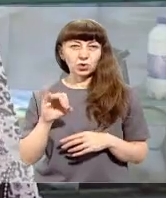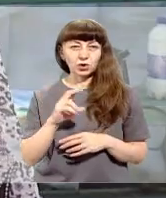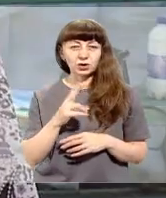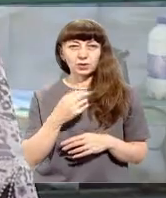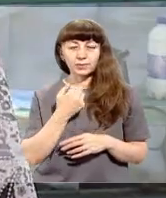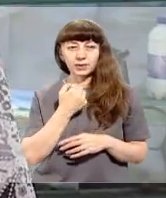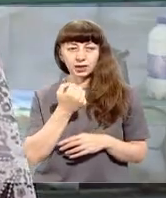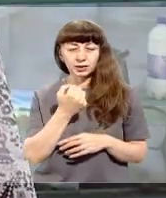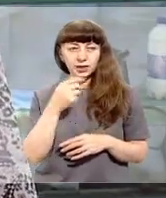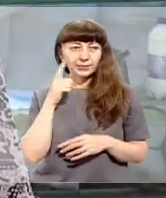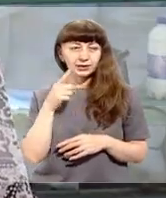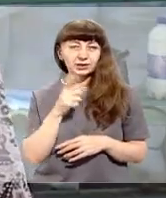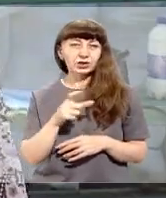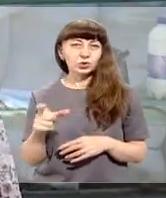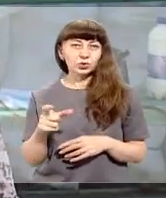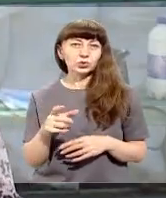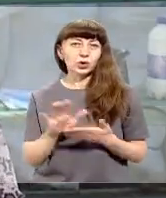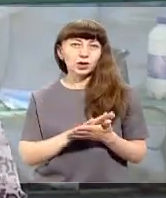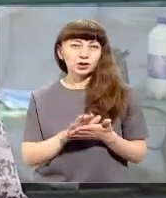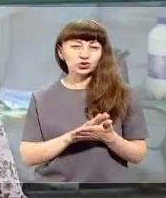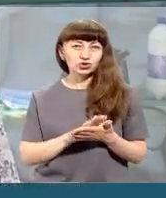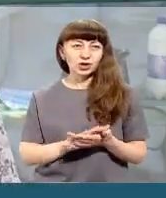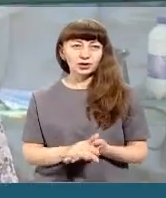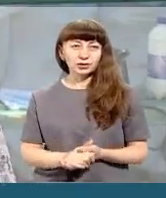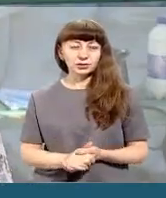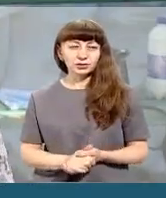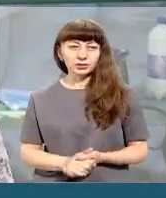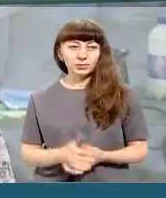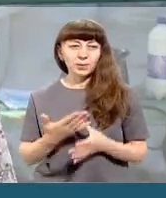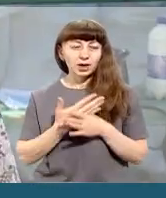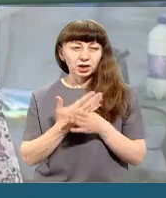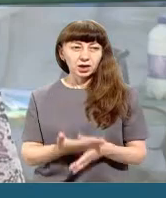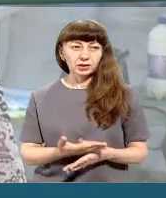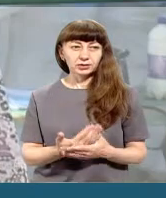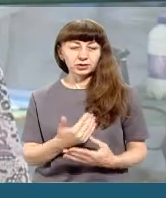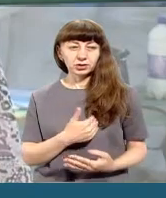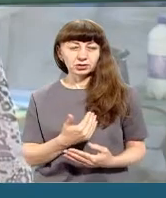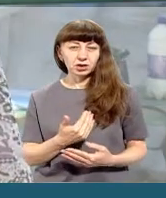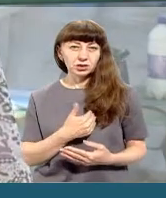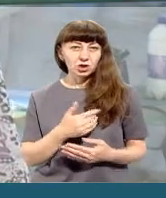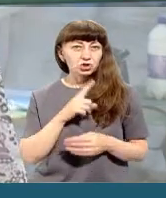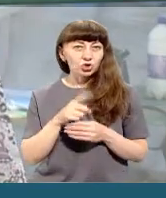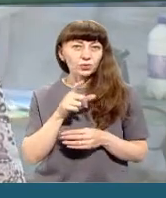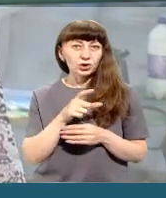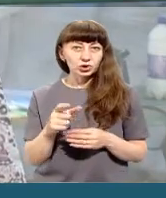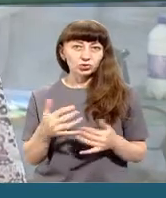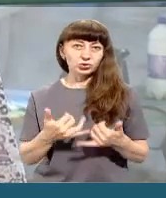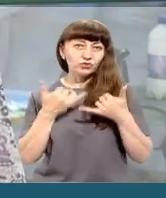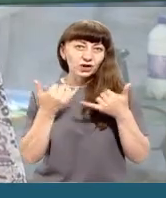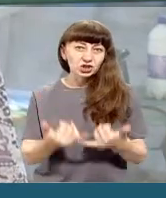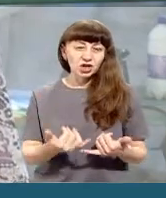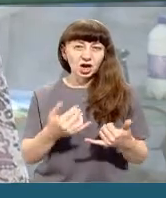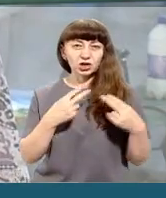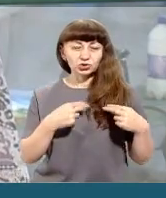Спасибо молодежи, они помогают, убирают. Ну, конечно, не хотелось бы, чтобы люди вот так относились к труду других